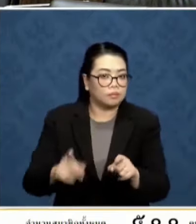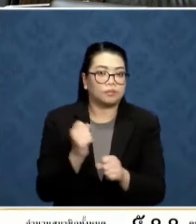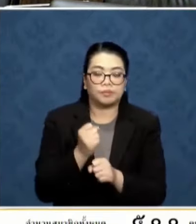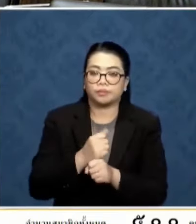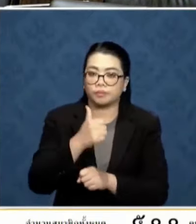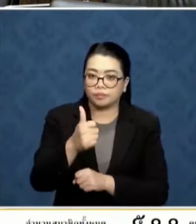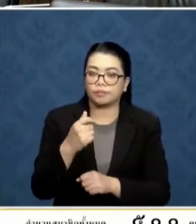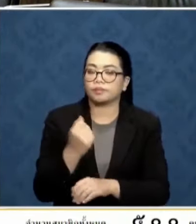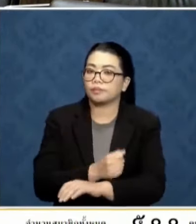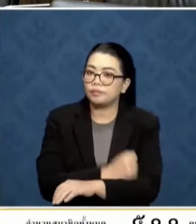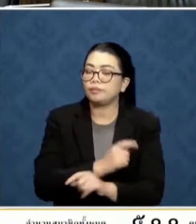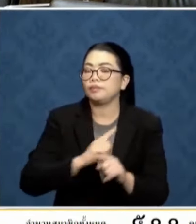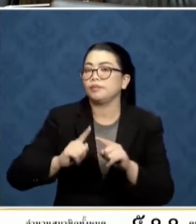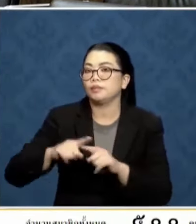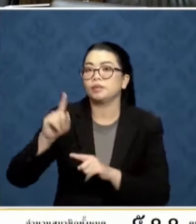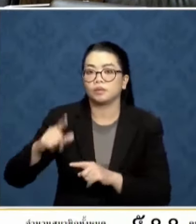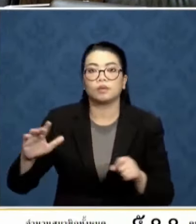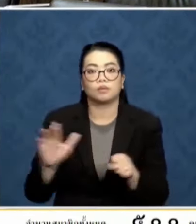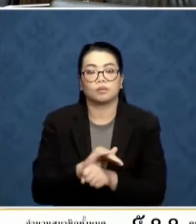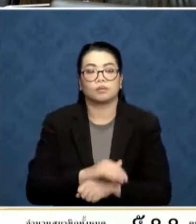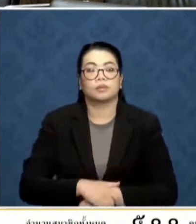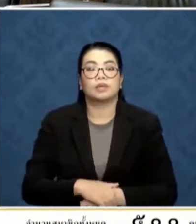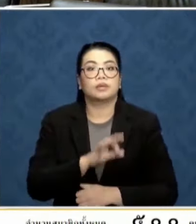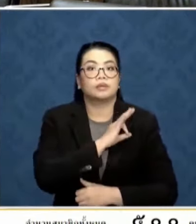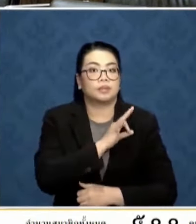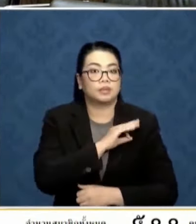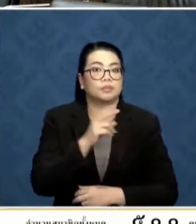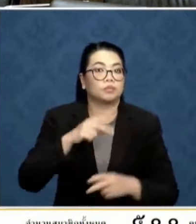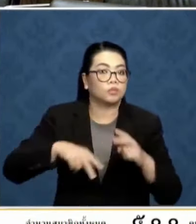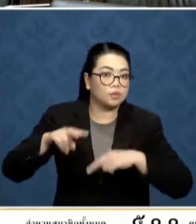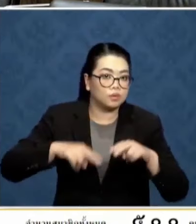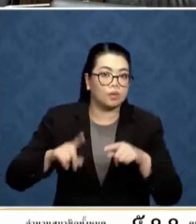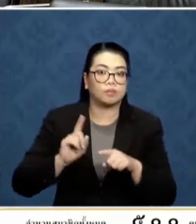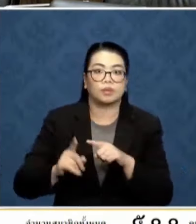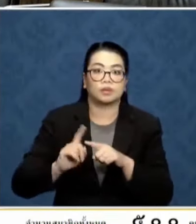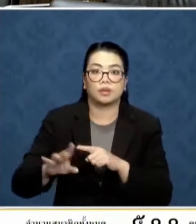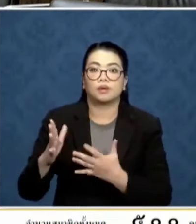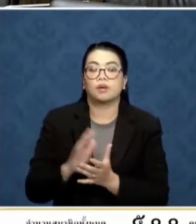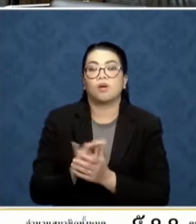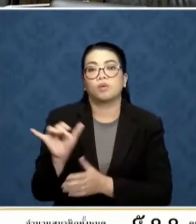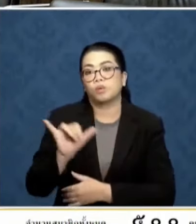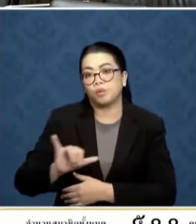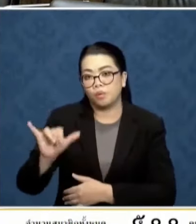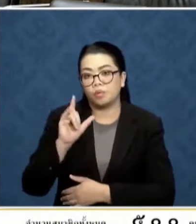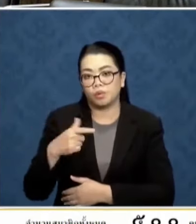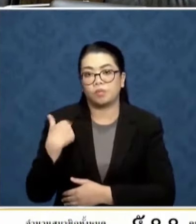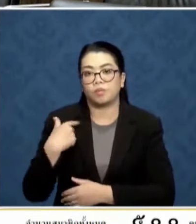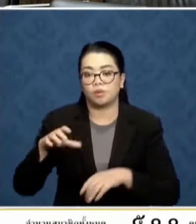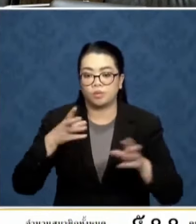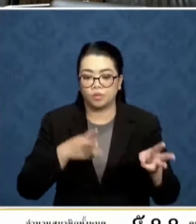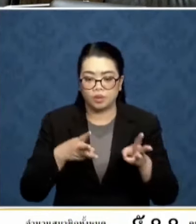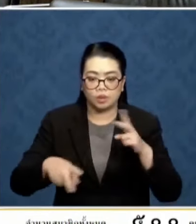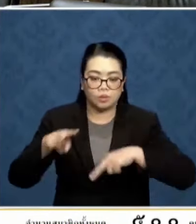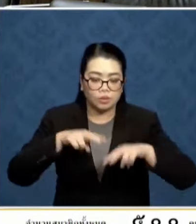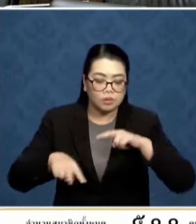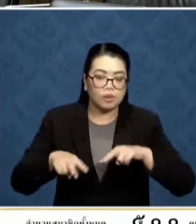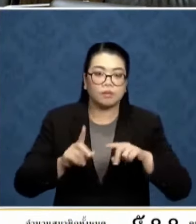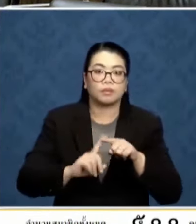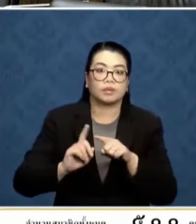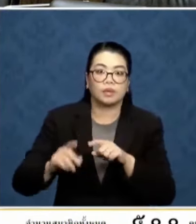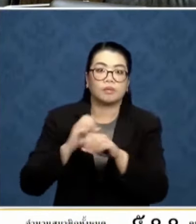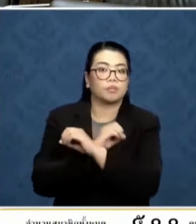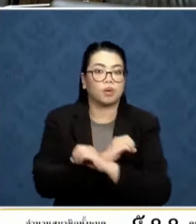สหภาพแรงงานทั่วถึงนะครับอย่างที่บอกครับสมาชิกสหภาพแรงงานสูงๆอย่างในประเทศยุโรปนะครับไม่จำเป็นต้องมีกลไกที่ว่าผู้ตรวจแรงงานหรือผู้ตรวจแรง